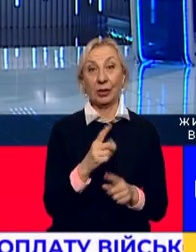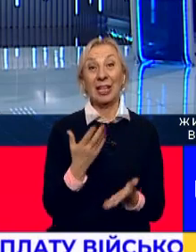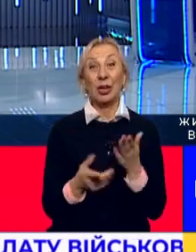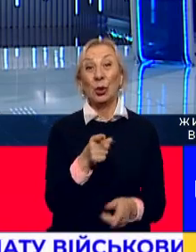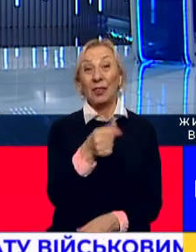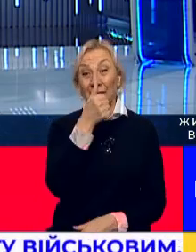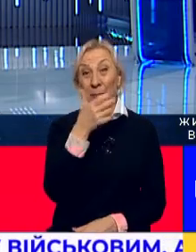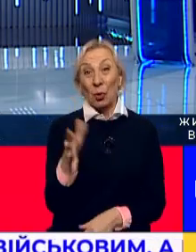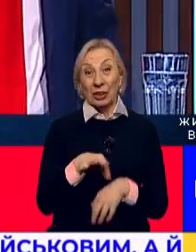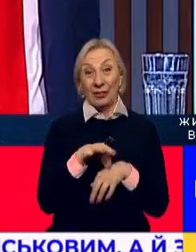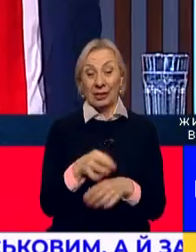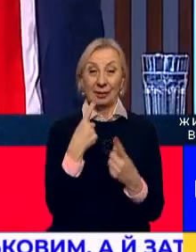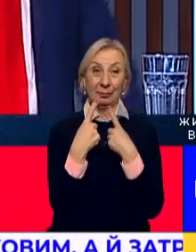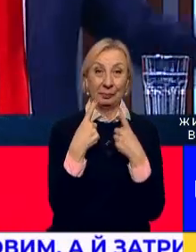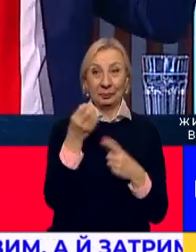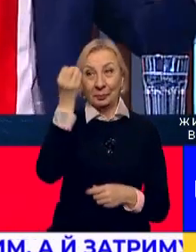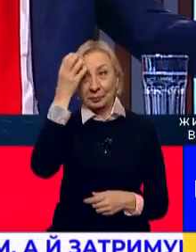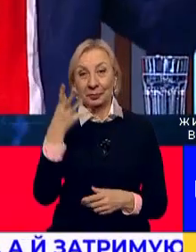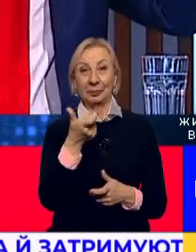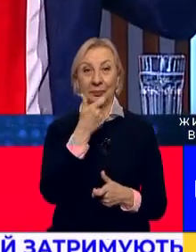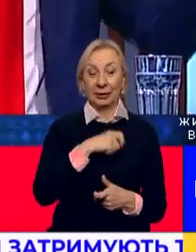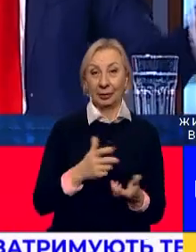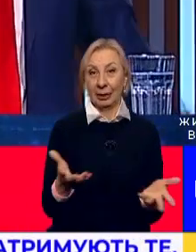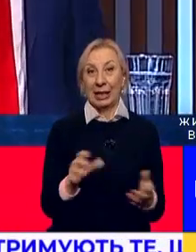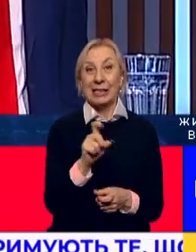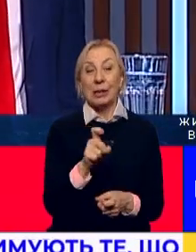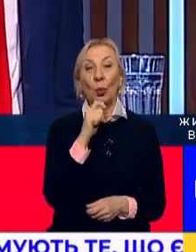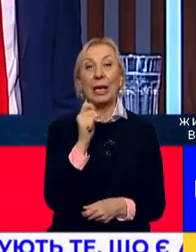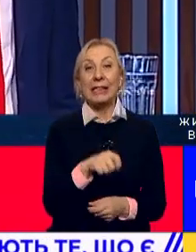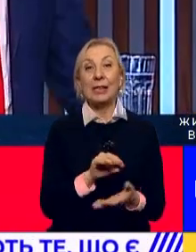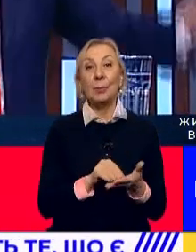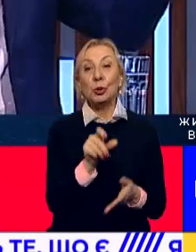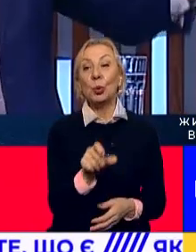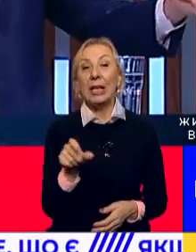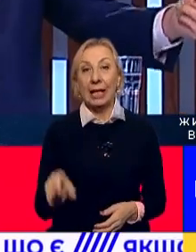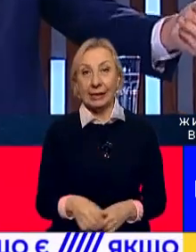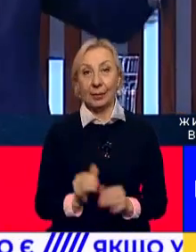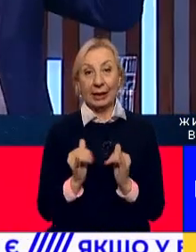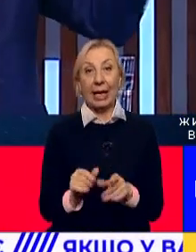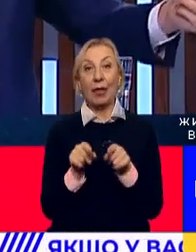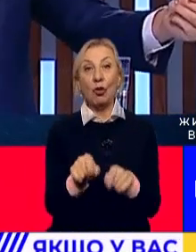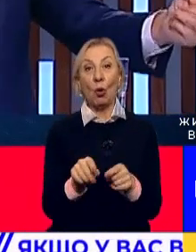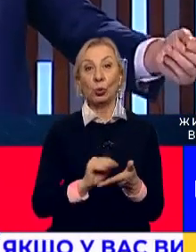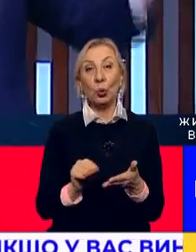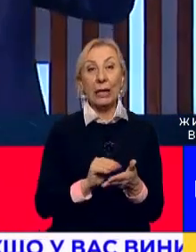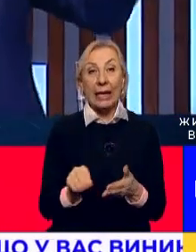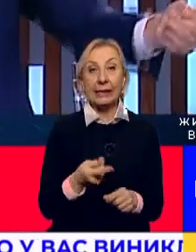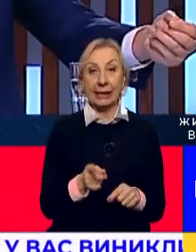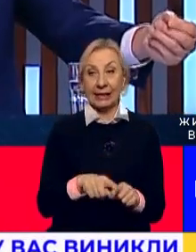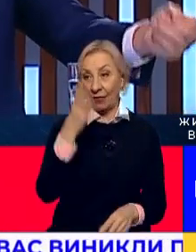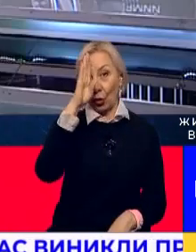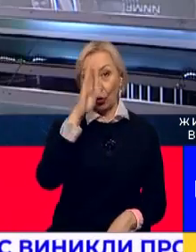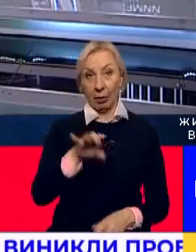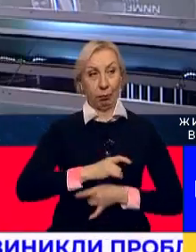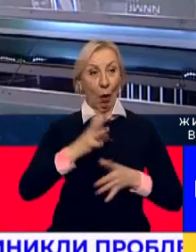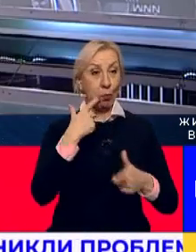здатен вести пряму дискусію і перемовини із українськими журналістами, якщо для нього журналісти – це вороги, на яких він